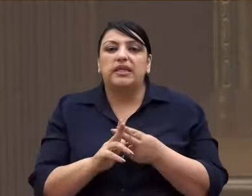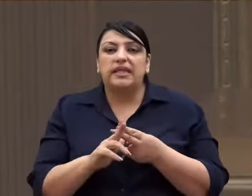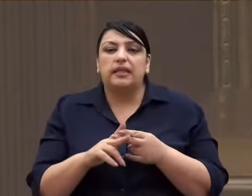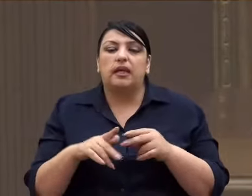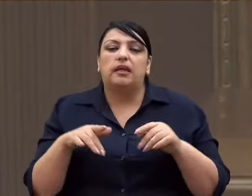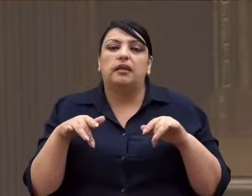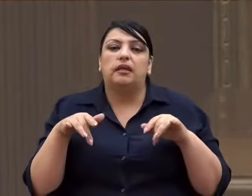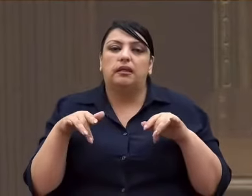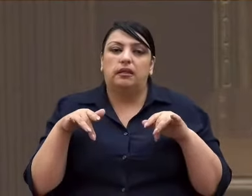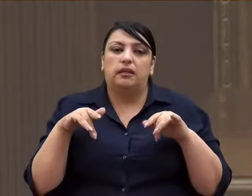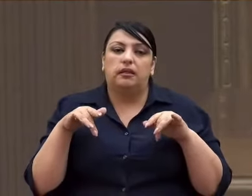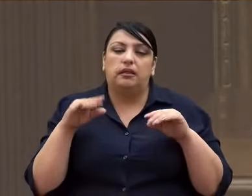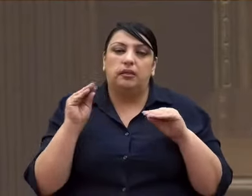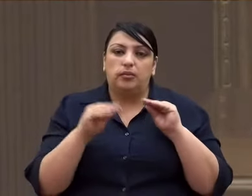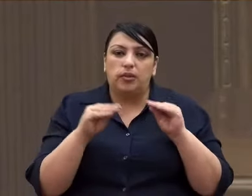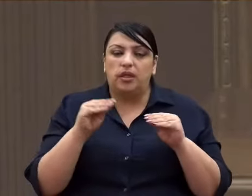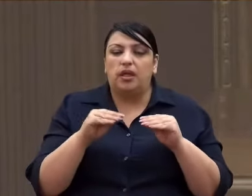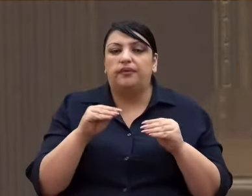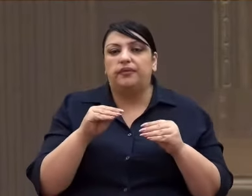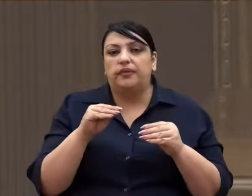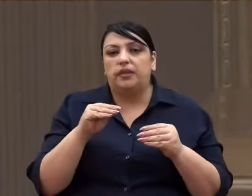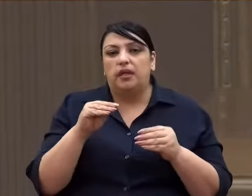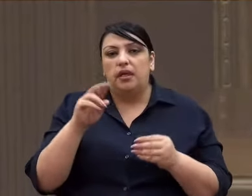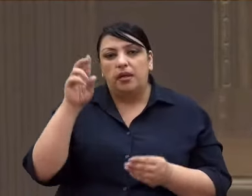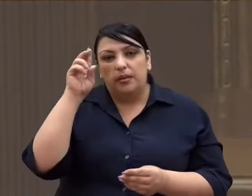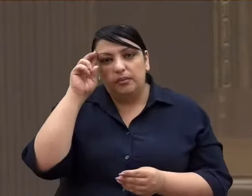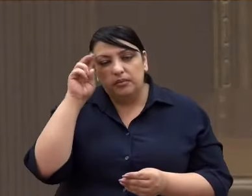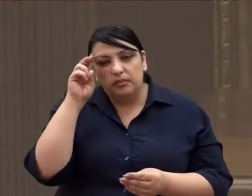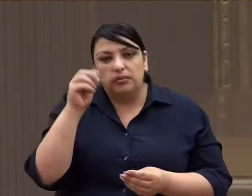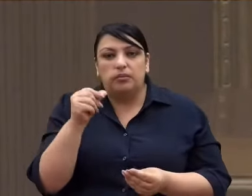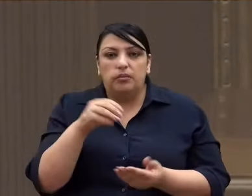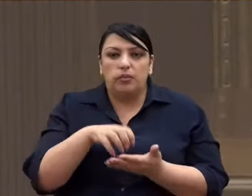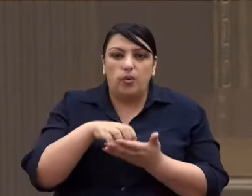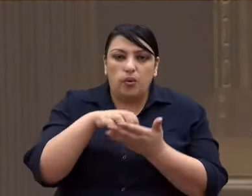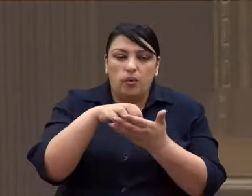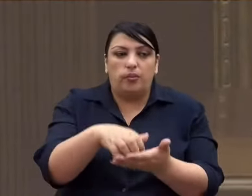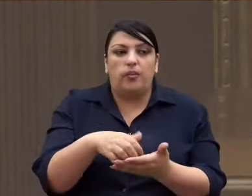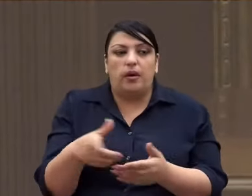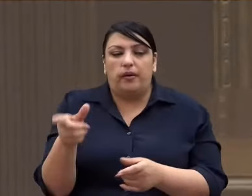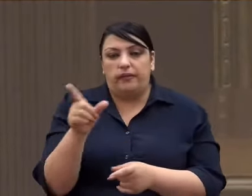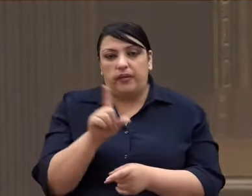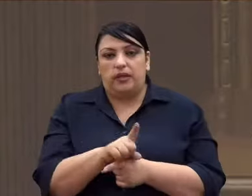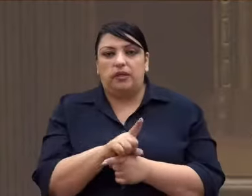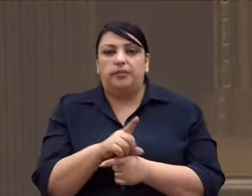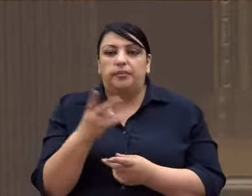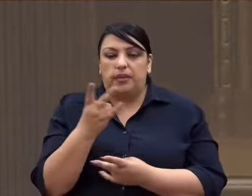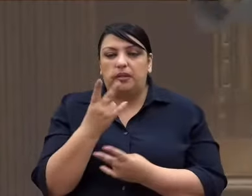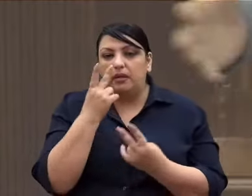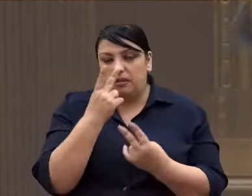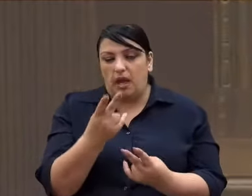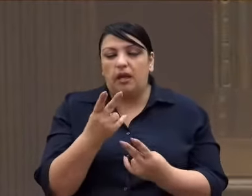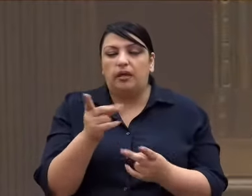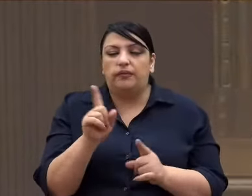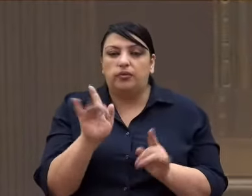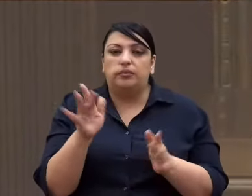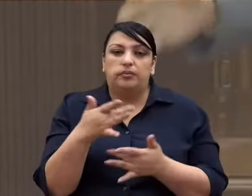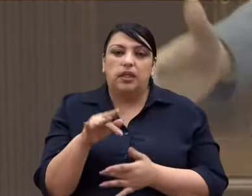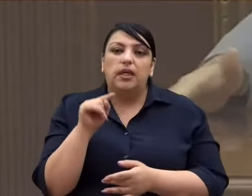ստեղծում Հայաստանին, և սա պիտի մենք կարծում եմ հաշվի առնենք։